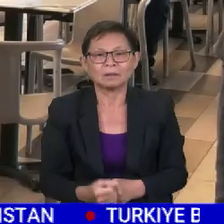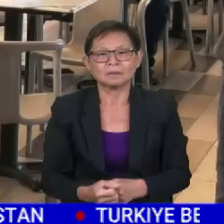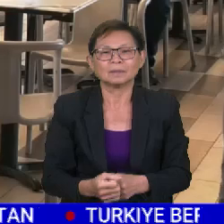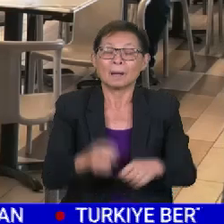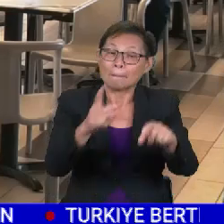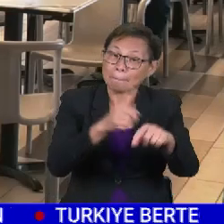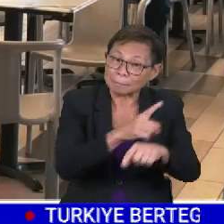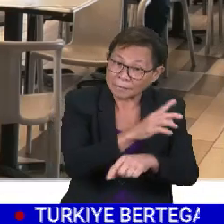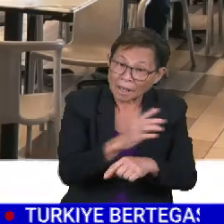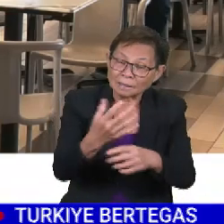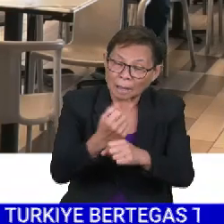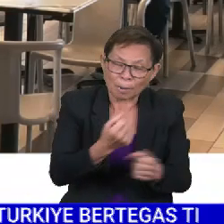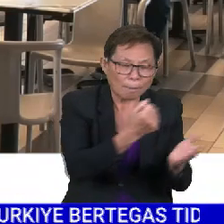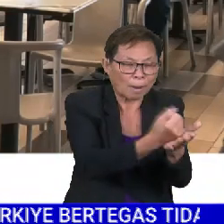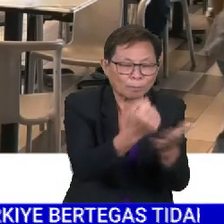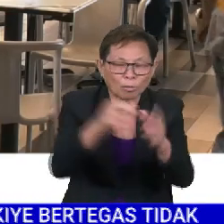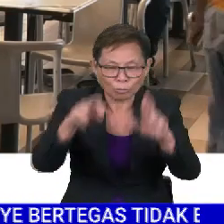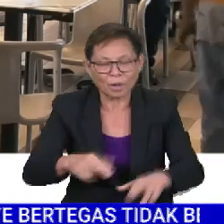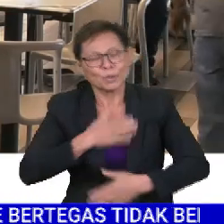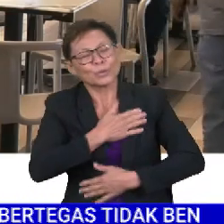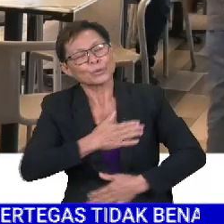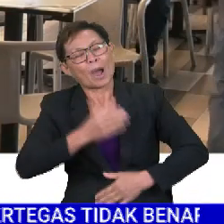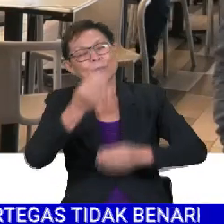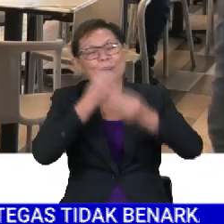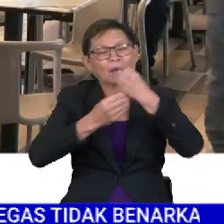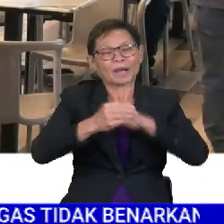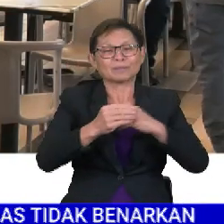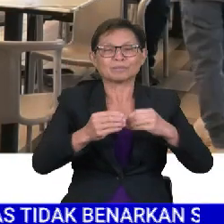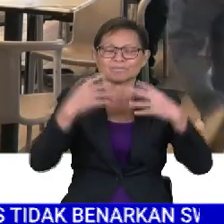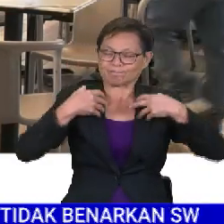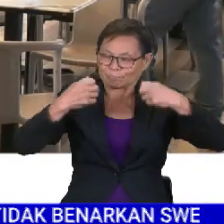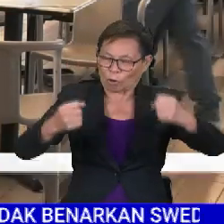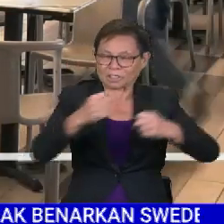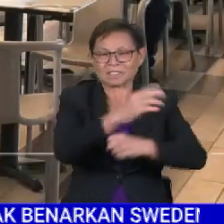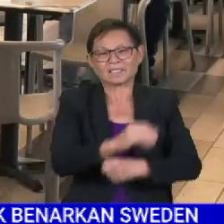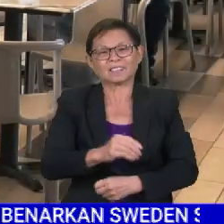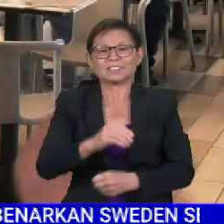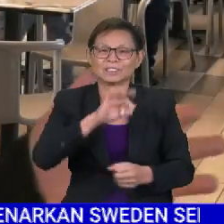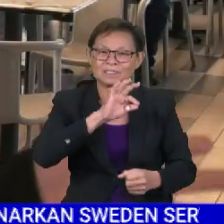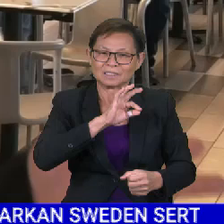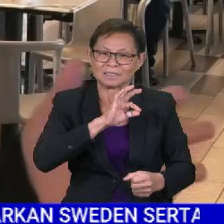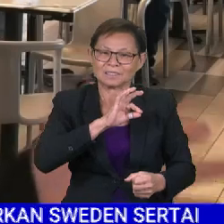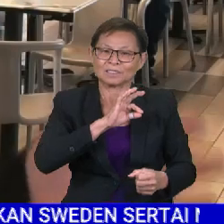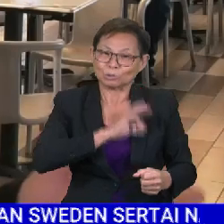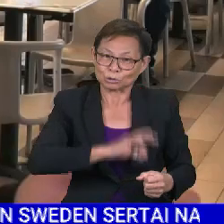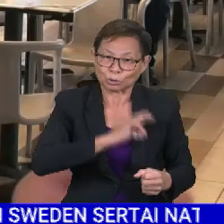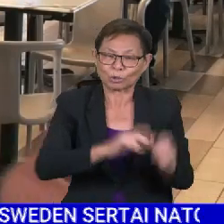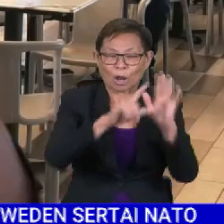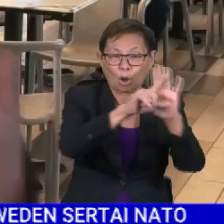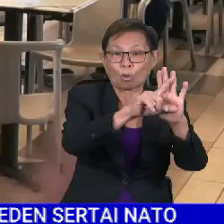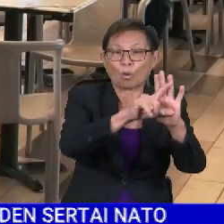Dalam pada masa yang sama, dapat membantu rakyat menikmati makanan yang lebih berhasiat dan berbaloi. Pastikan ada logo